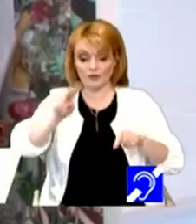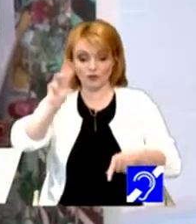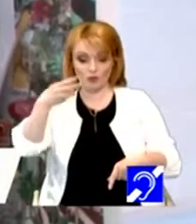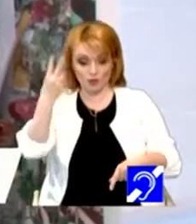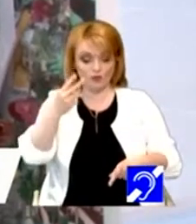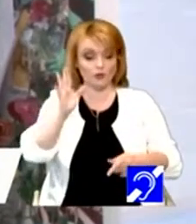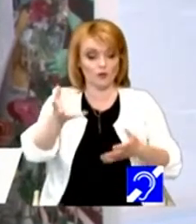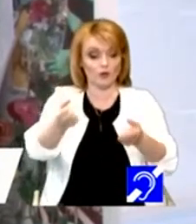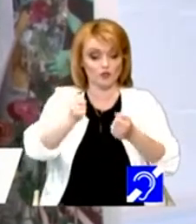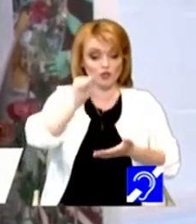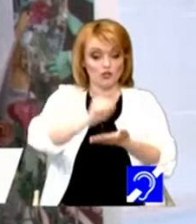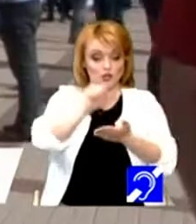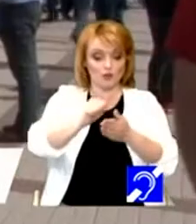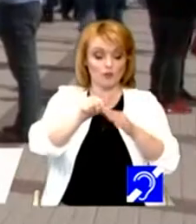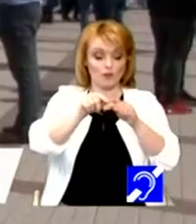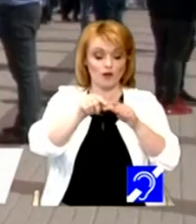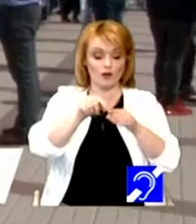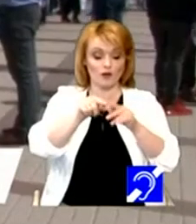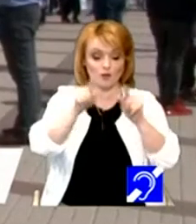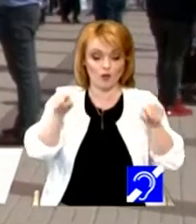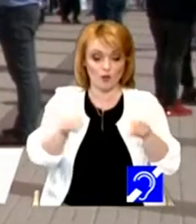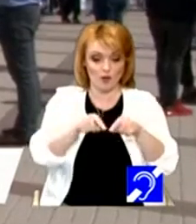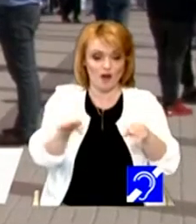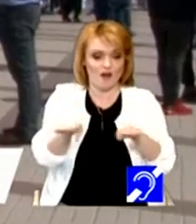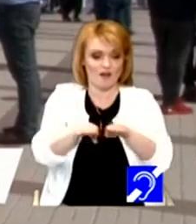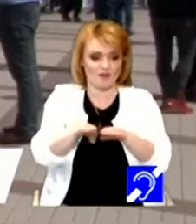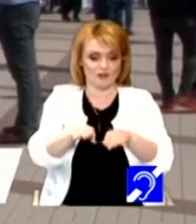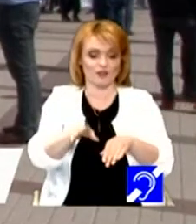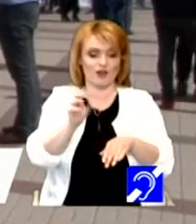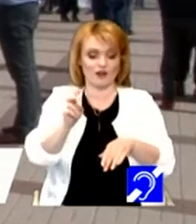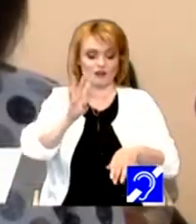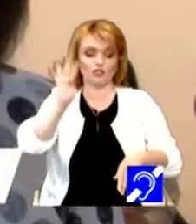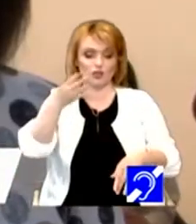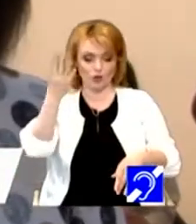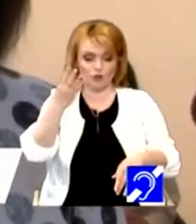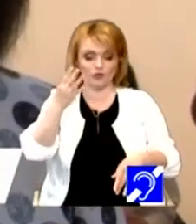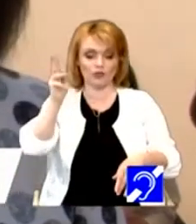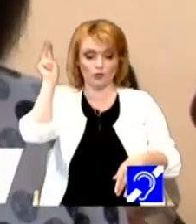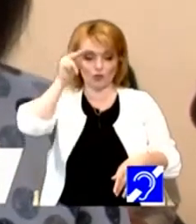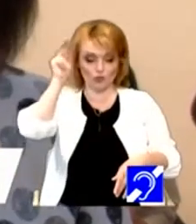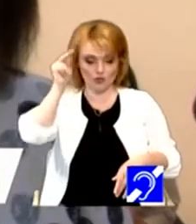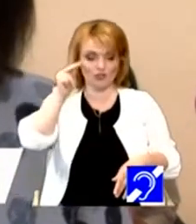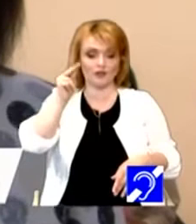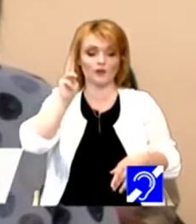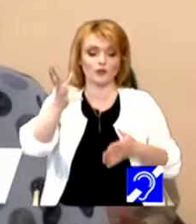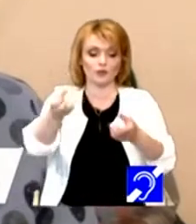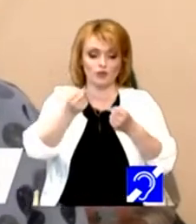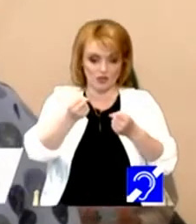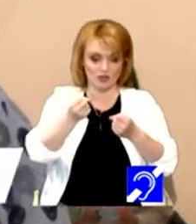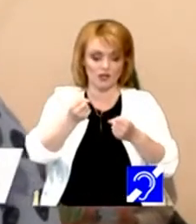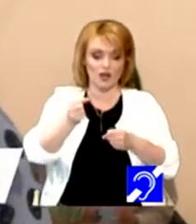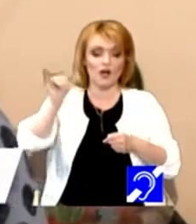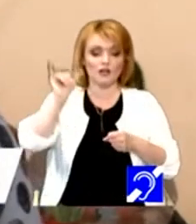diploma echivalent cu cea diplomă de 4 ani care se promovează sau se obține